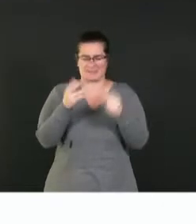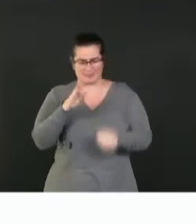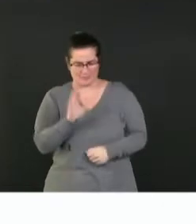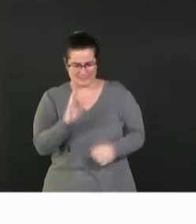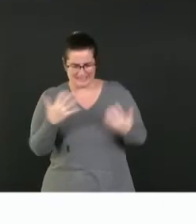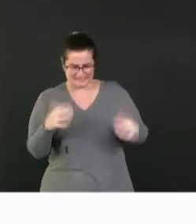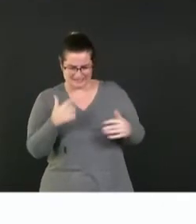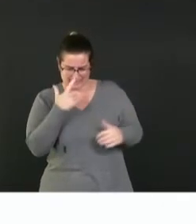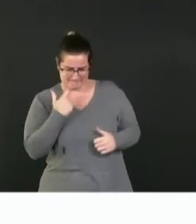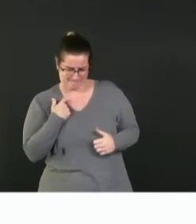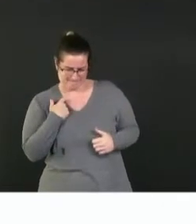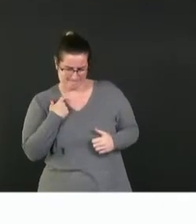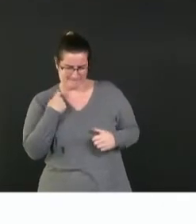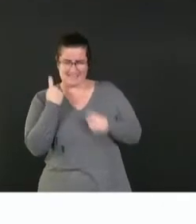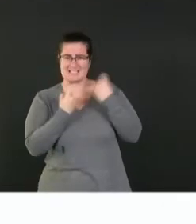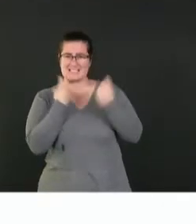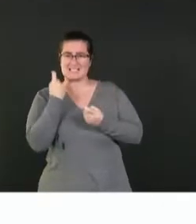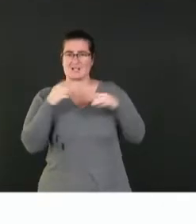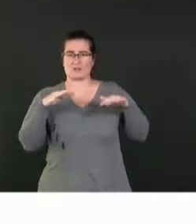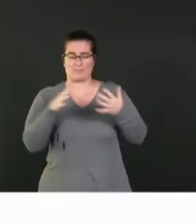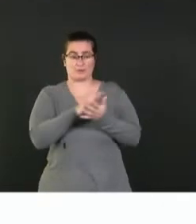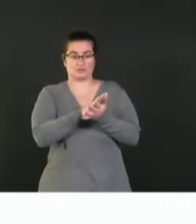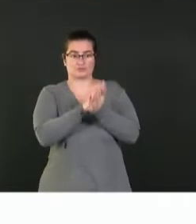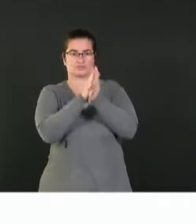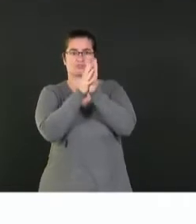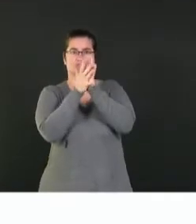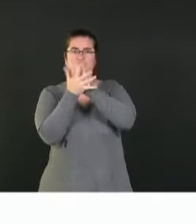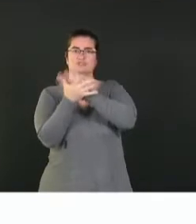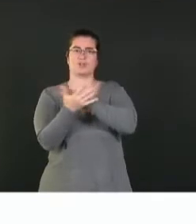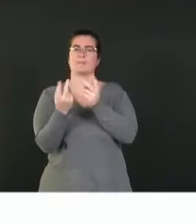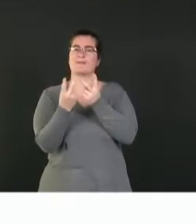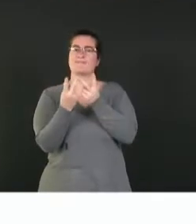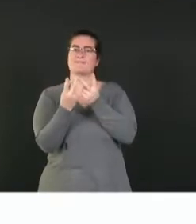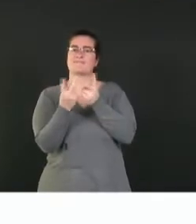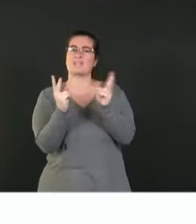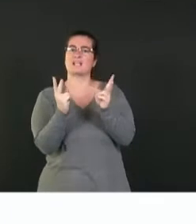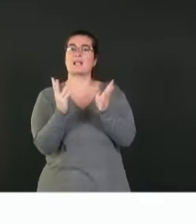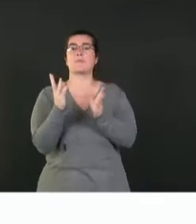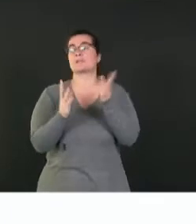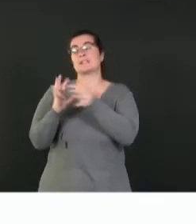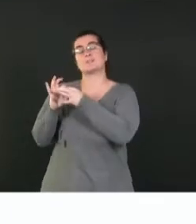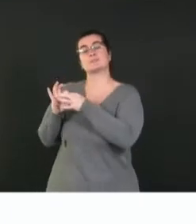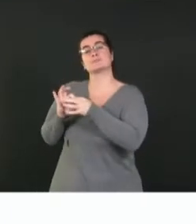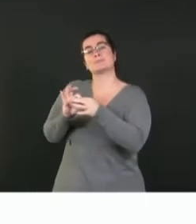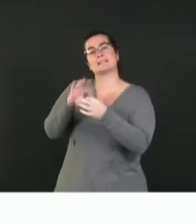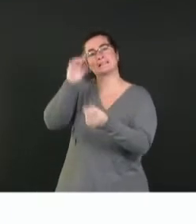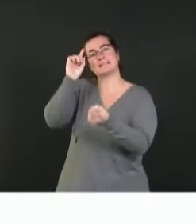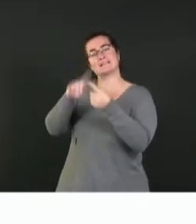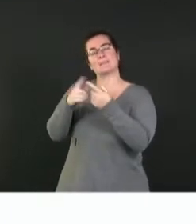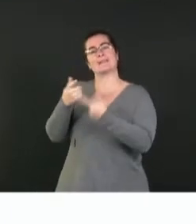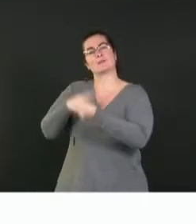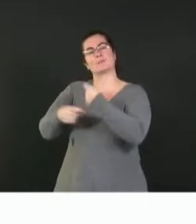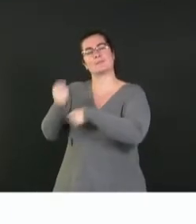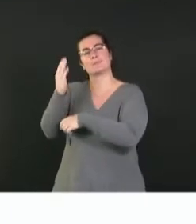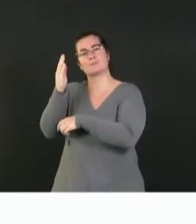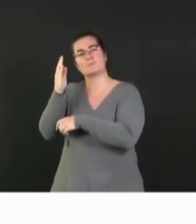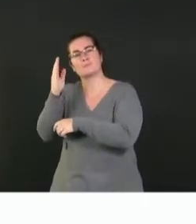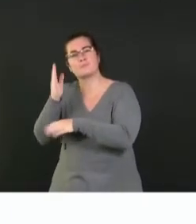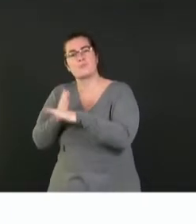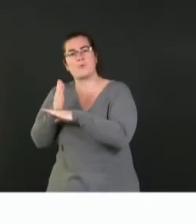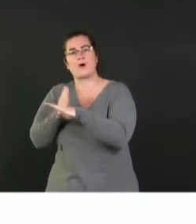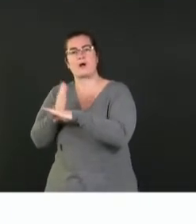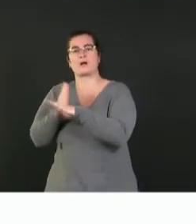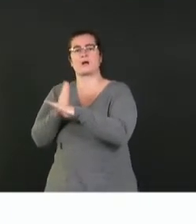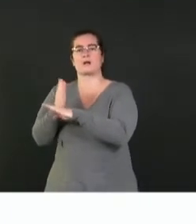transforme, et sur ce chemin de la transformation, pour continuer peut-être sur la filière bois, est-ce que les perspectives en termes de